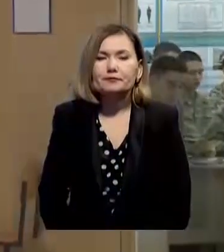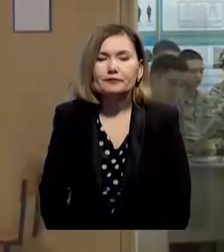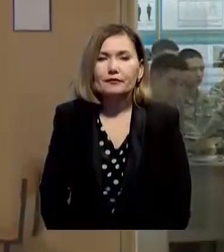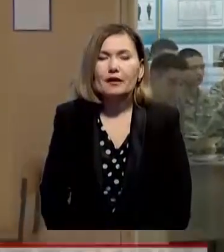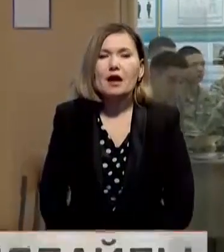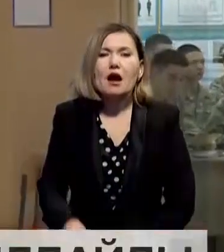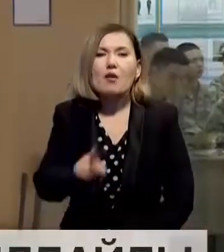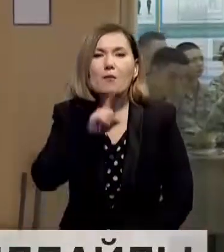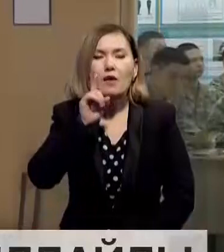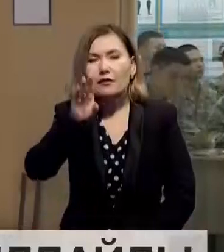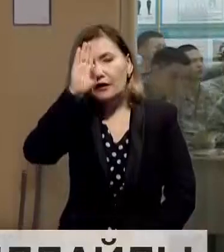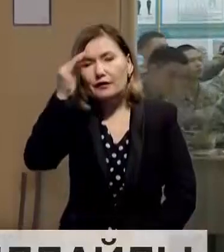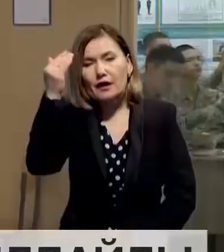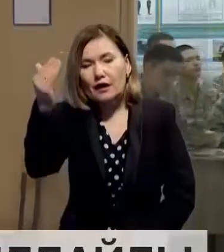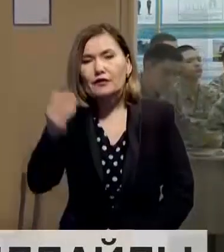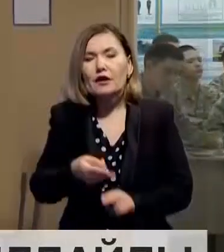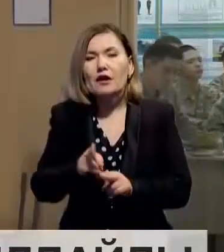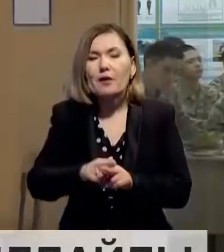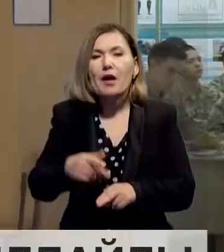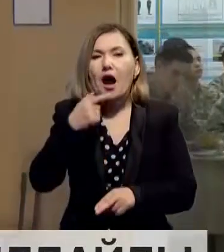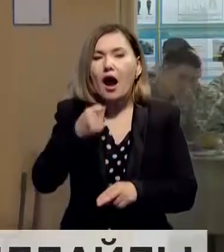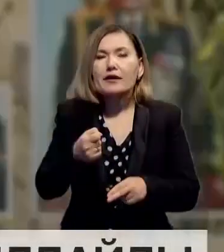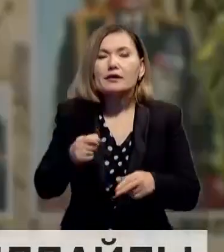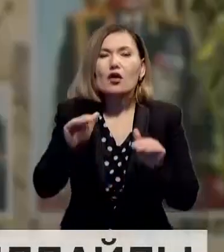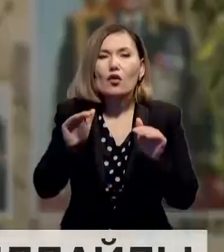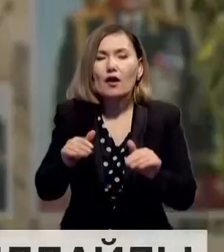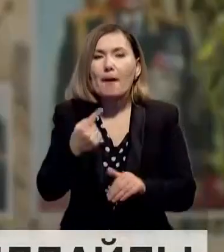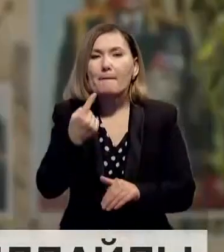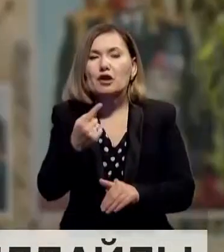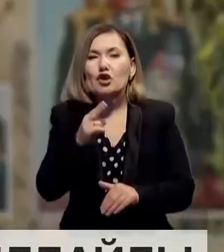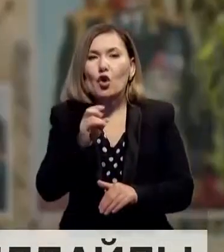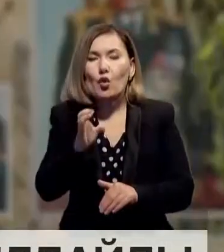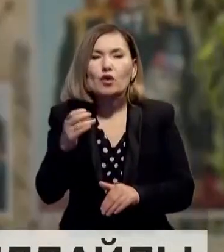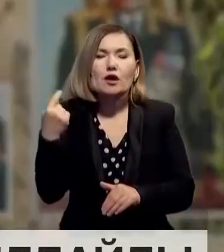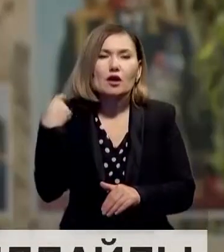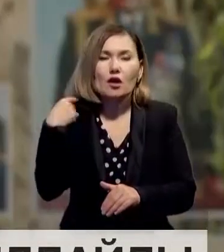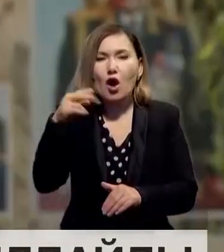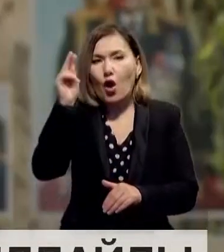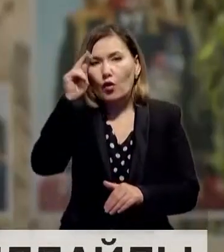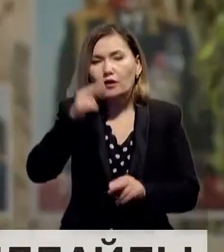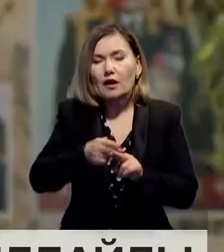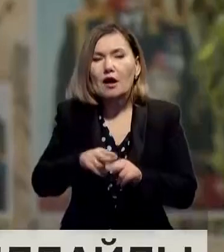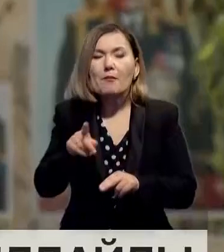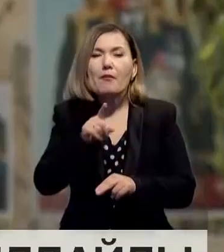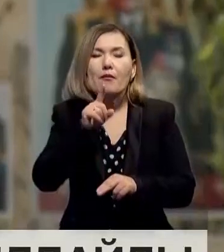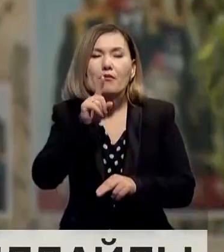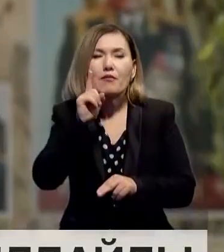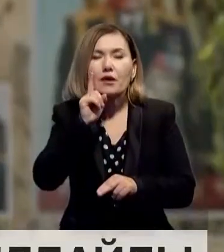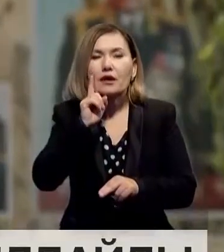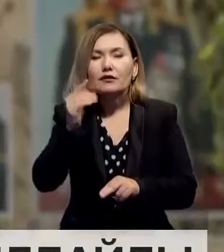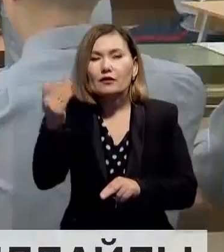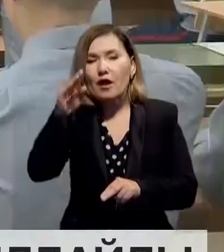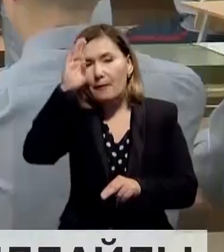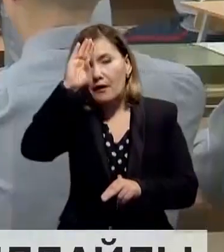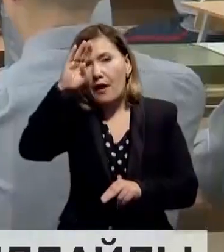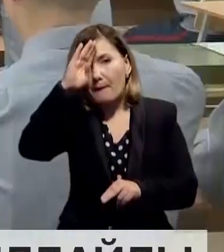Нұрлыбай Нұралиев, Сағадат Нұрмағанбетов атындағы әскери колледждің бірінші курс ұланы. Әкесі де әскери салада қызмет етеді. Нұрлыбай да